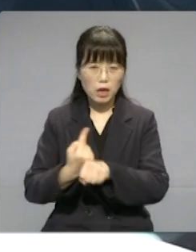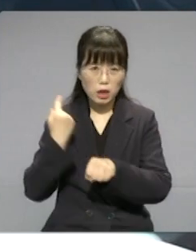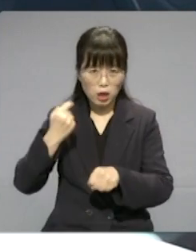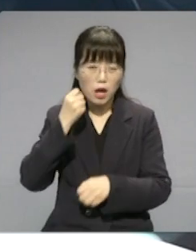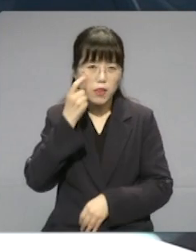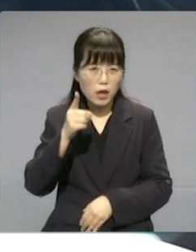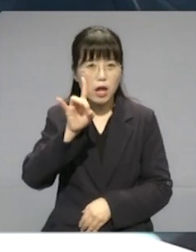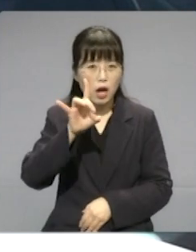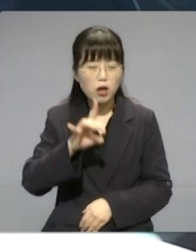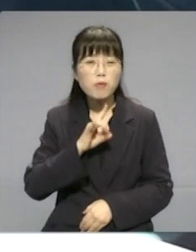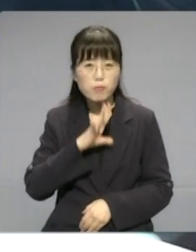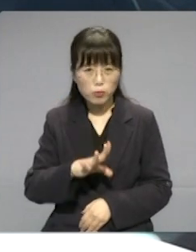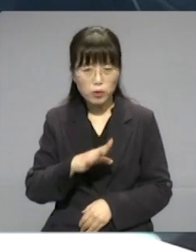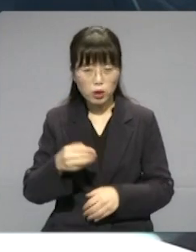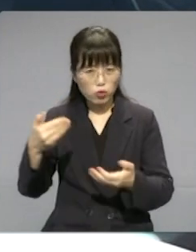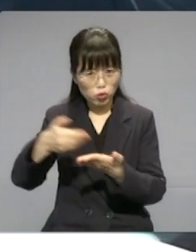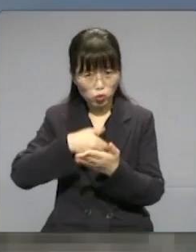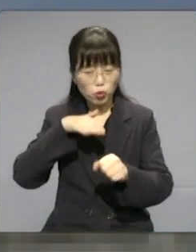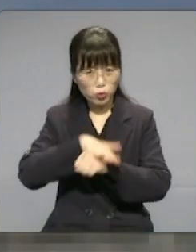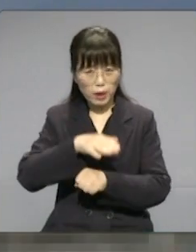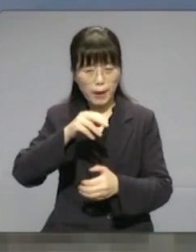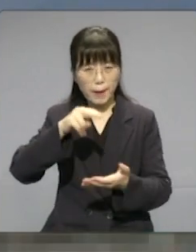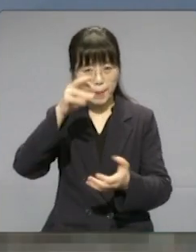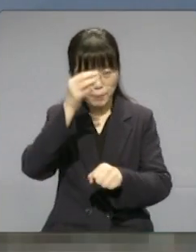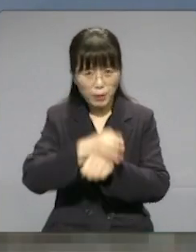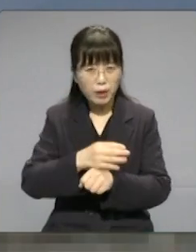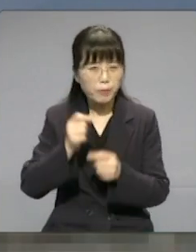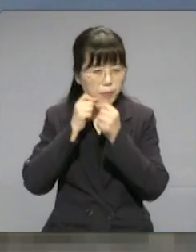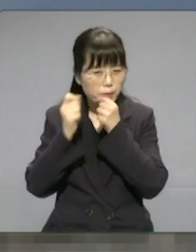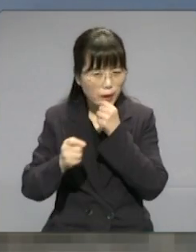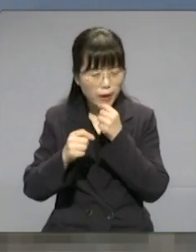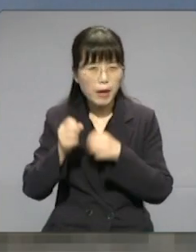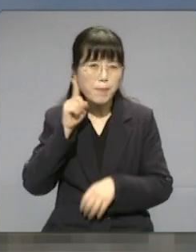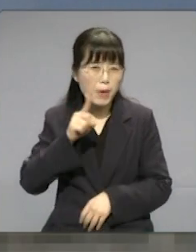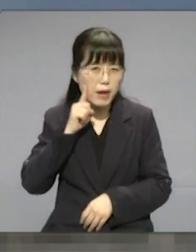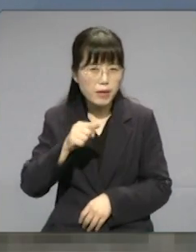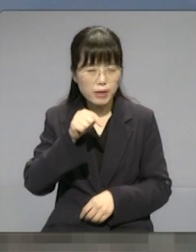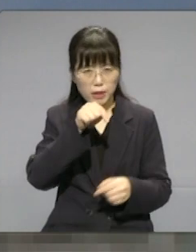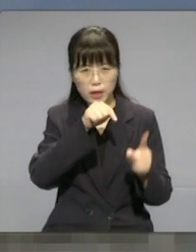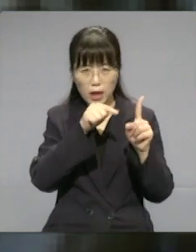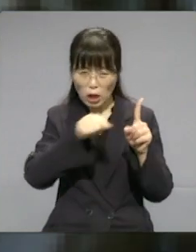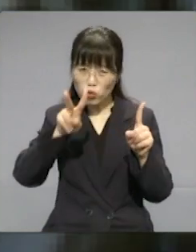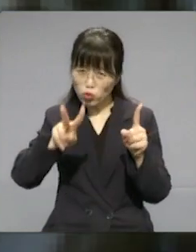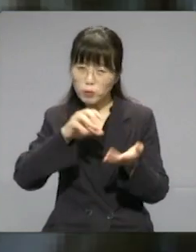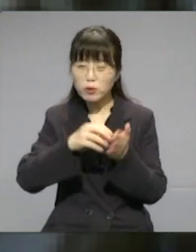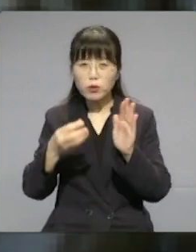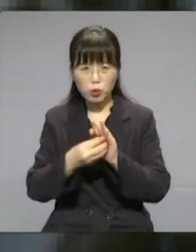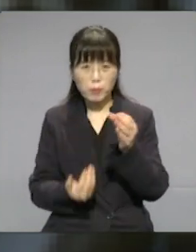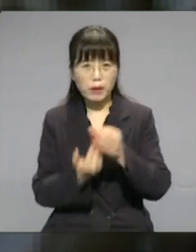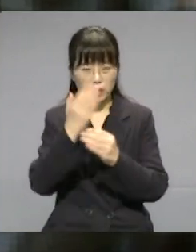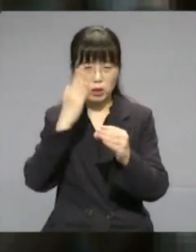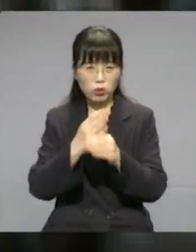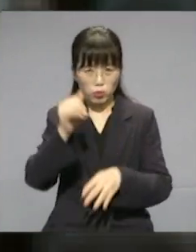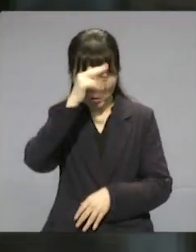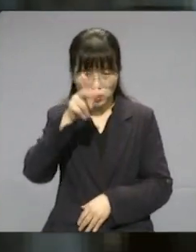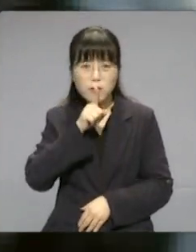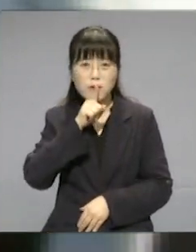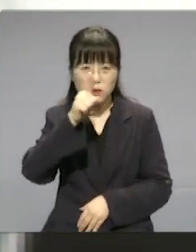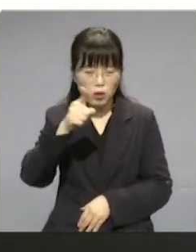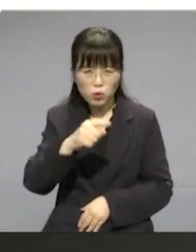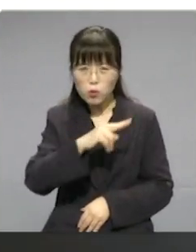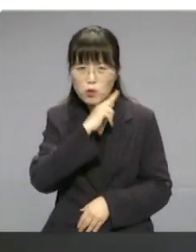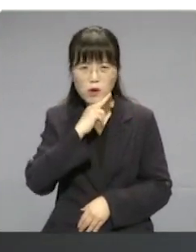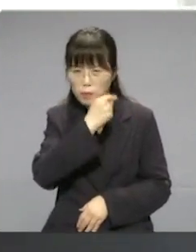한 달에 한 건에 불과했던 중고차 매입 사기가 올해는 매일 한두 건씩 발생하고 있습니다. 경찰에 신고해도